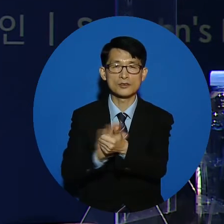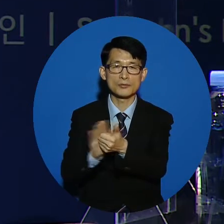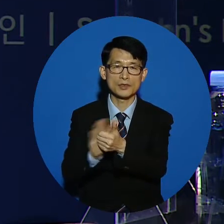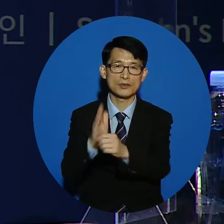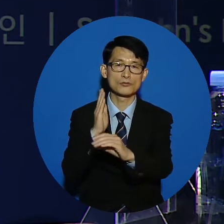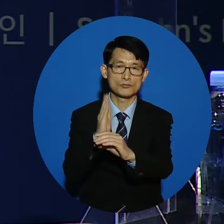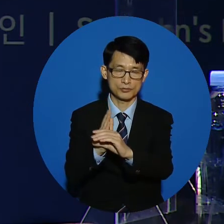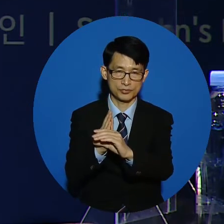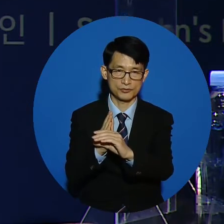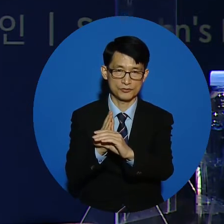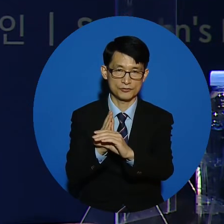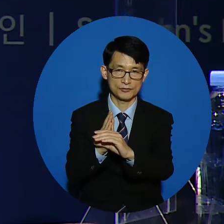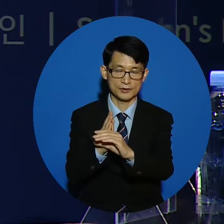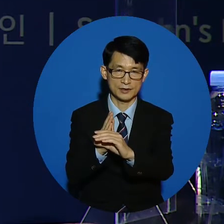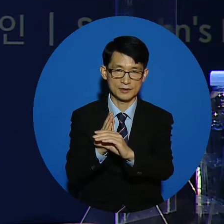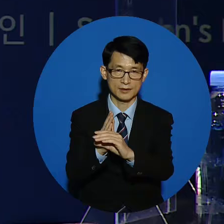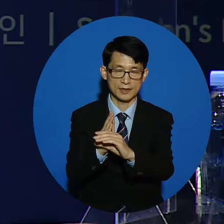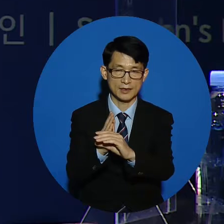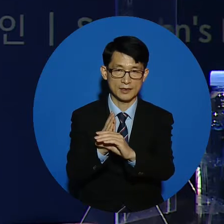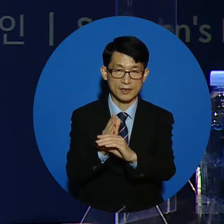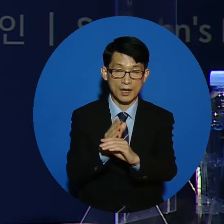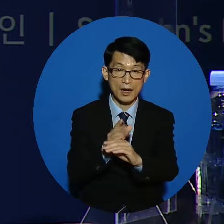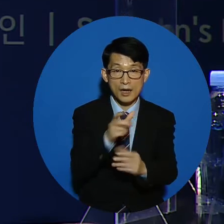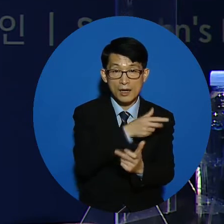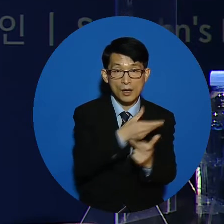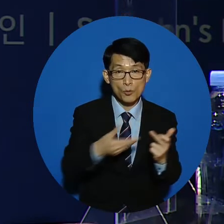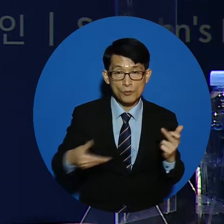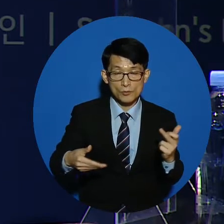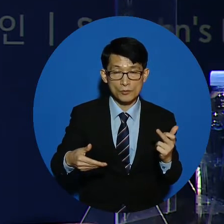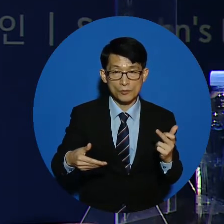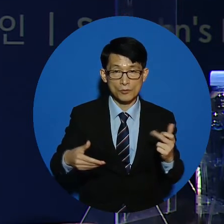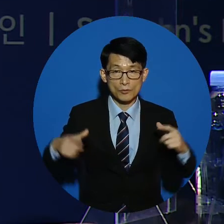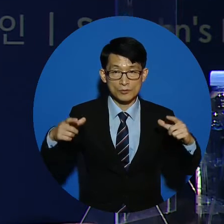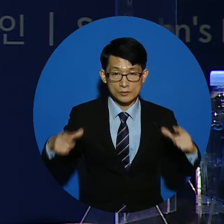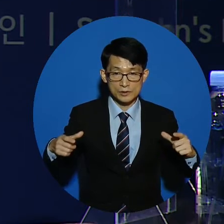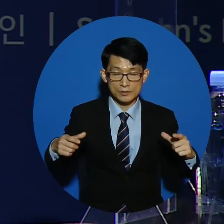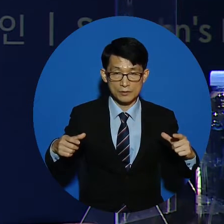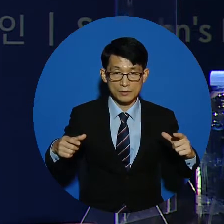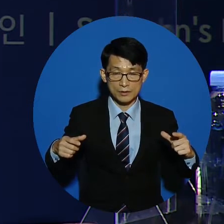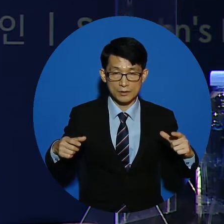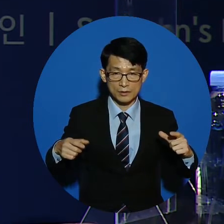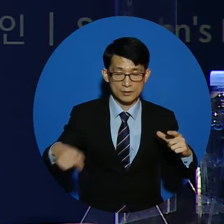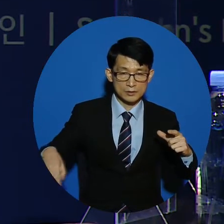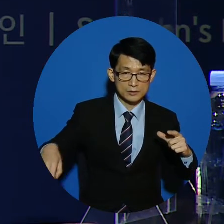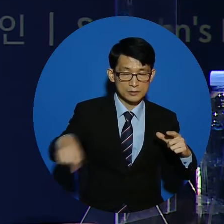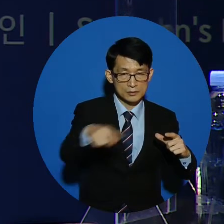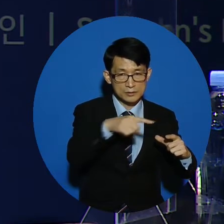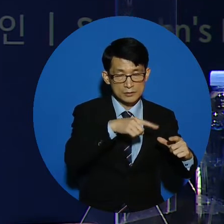그런데 유일하게도 아마도 이 강원도는 지리적 여건에